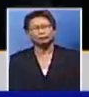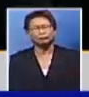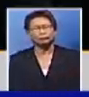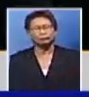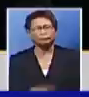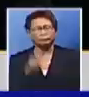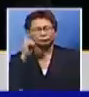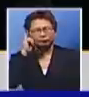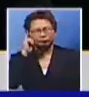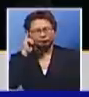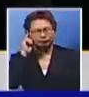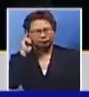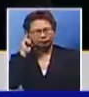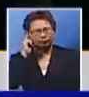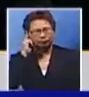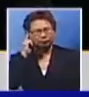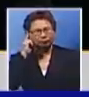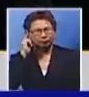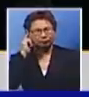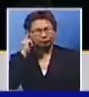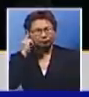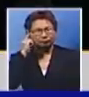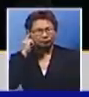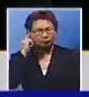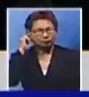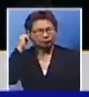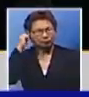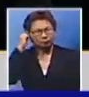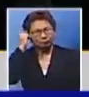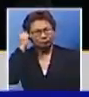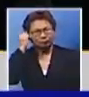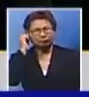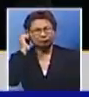bersama Felda kerana mereka tidak mahu